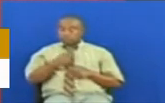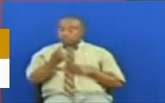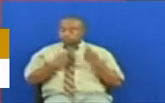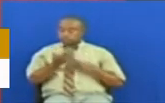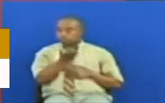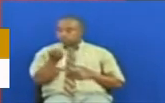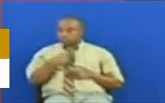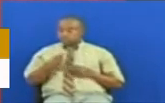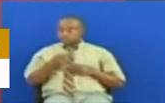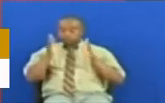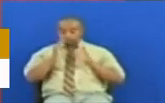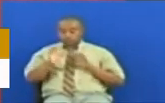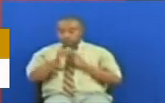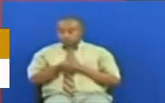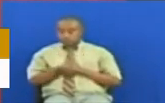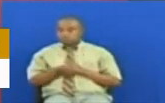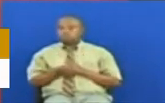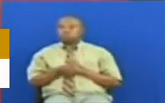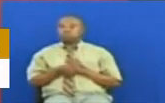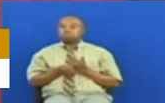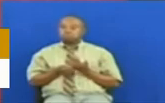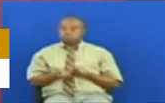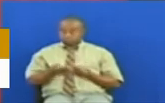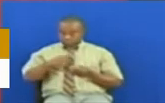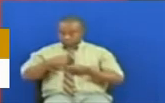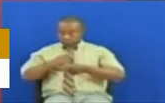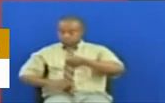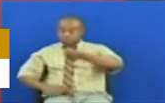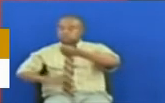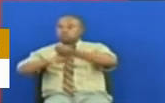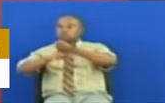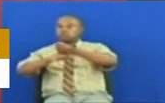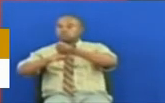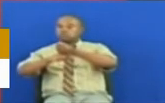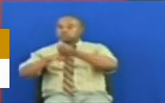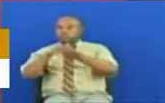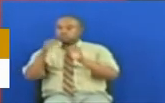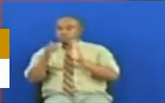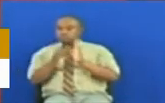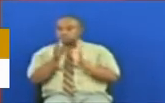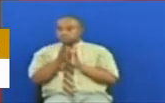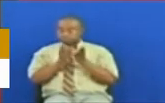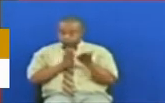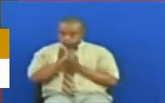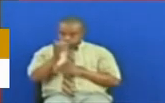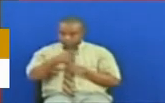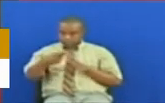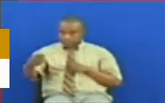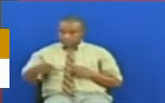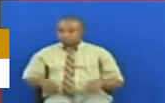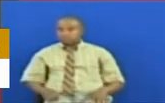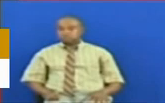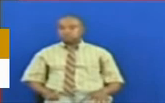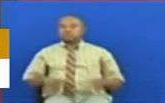kama mbunge ninayewakilisha baraza la wawakilishi naunga mkono hoja sheria hii 100%. Baada ya kusema hayo, Mheshimiwa